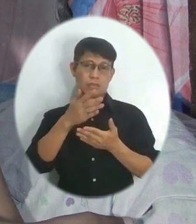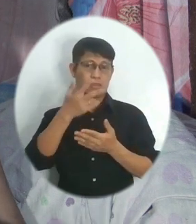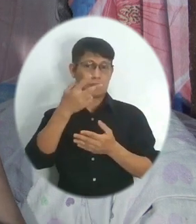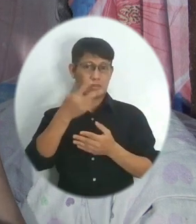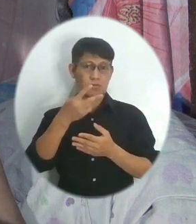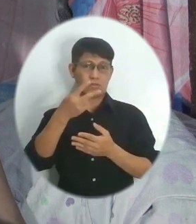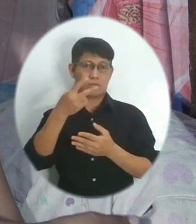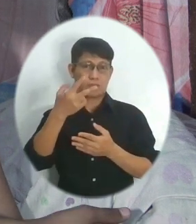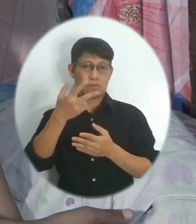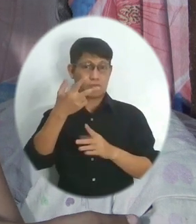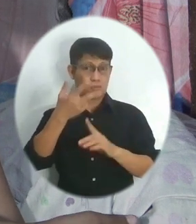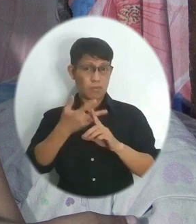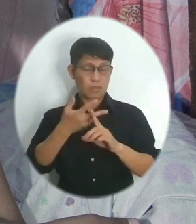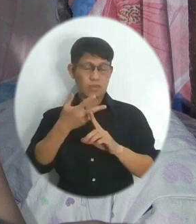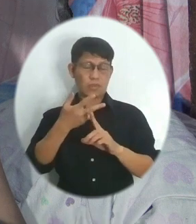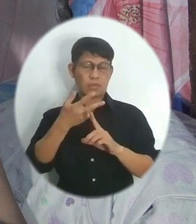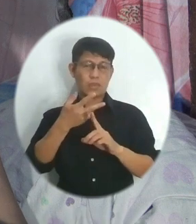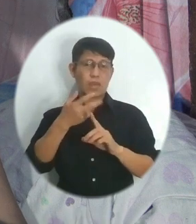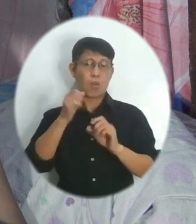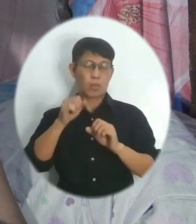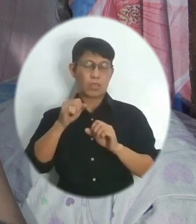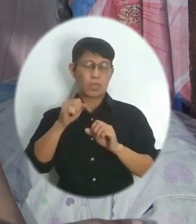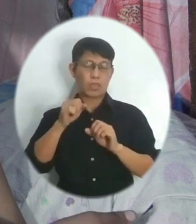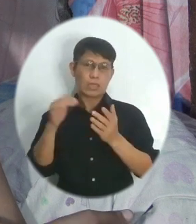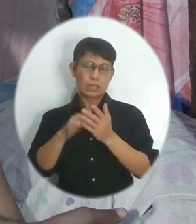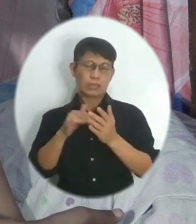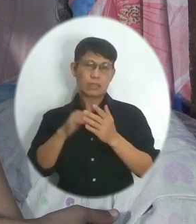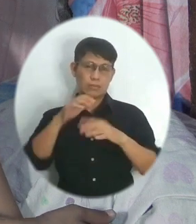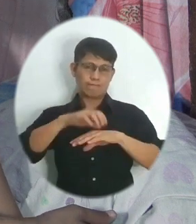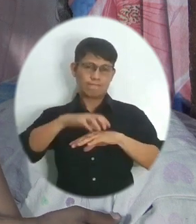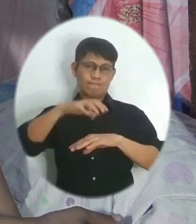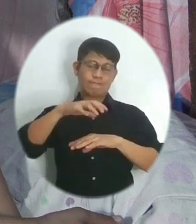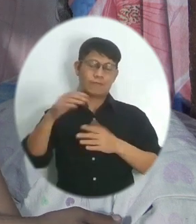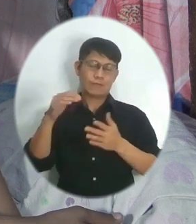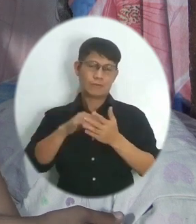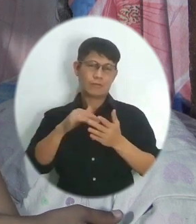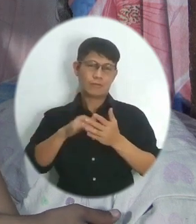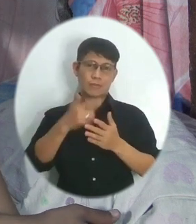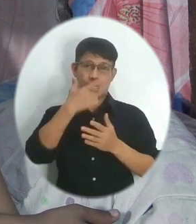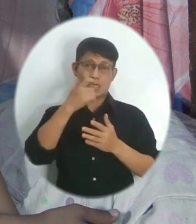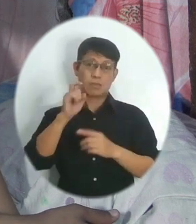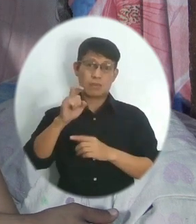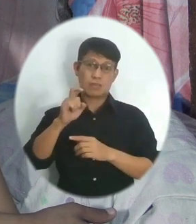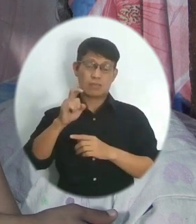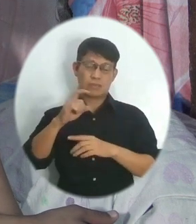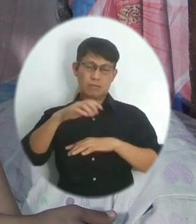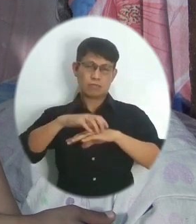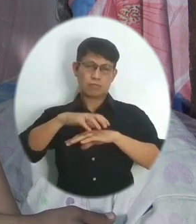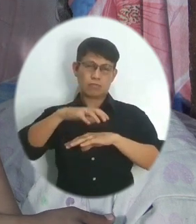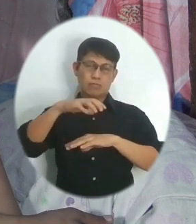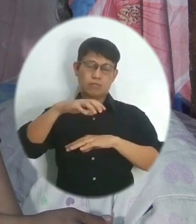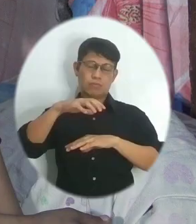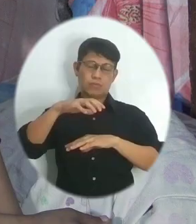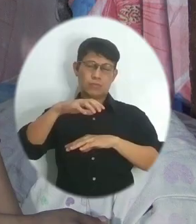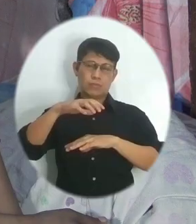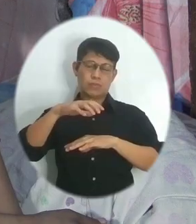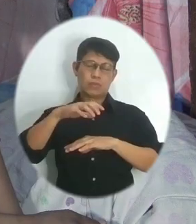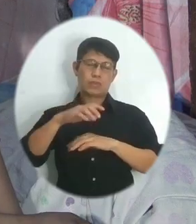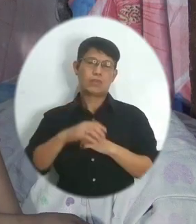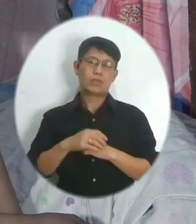ng 2 o 3 buwan, pwedeng bumalik agad-agad yung bukol. Kasi ganun po, napaka-active ng bukol